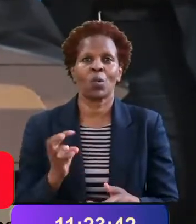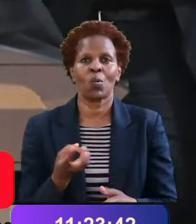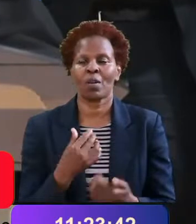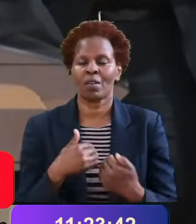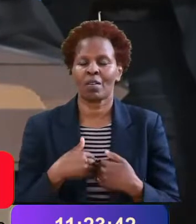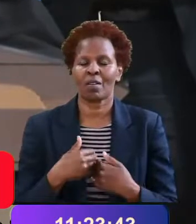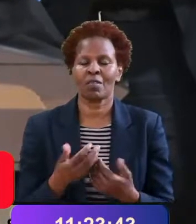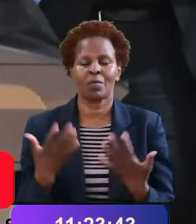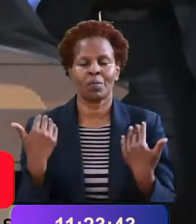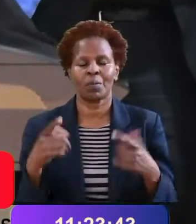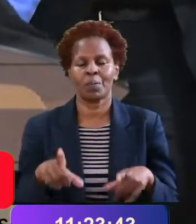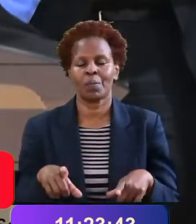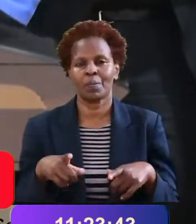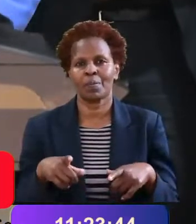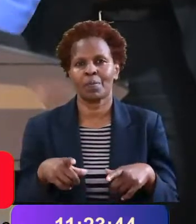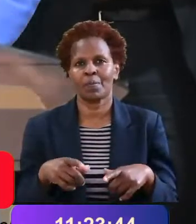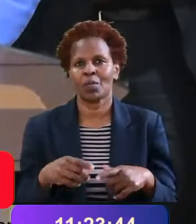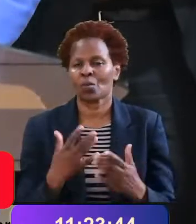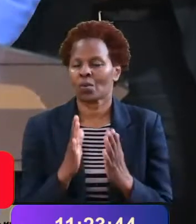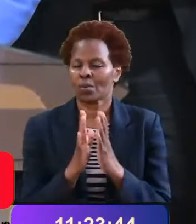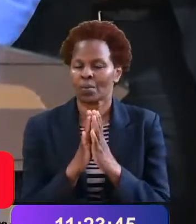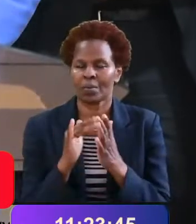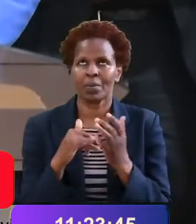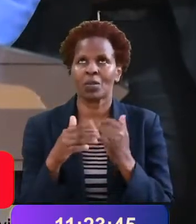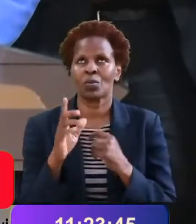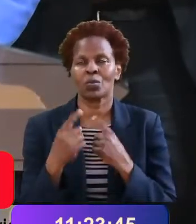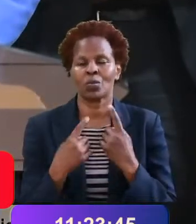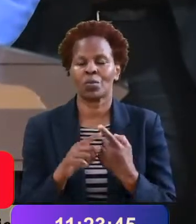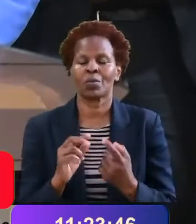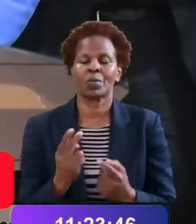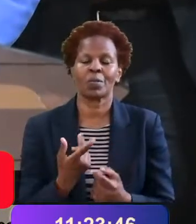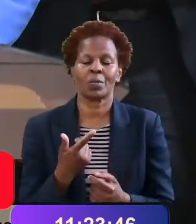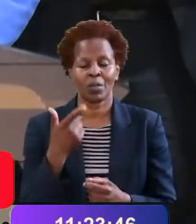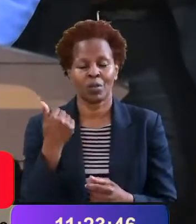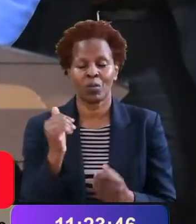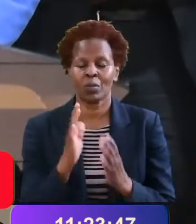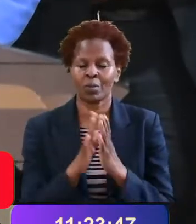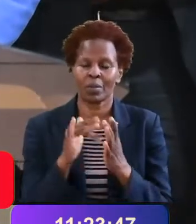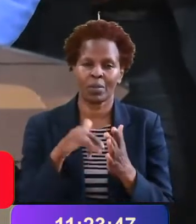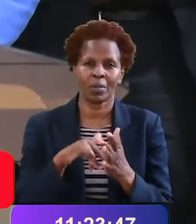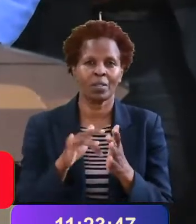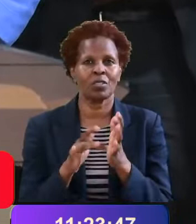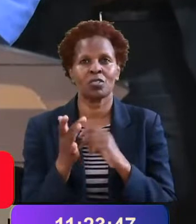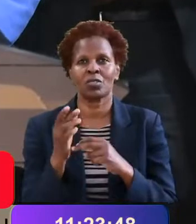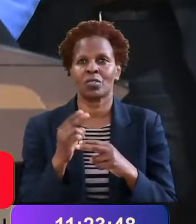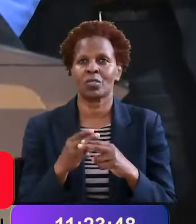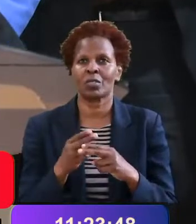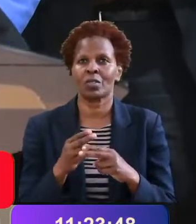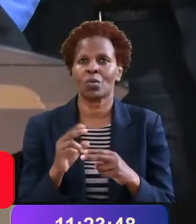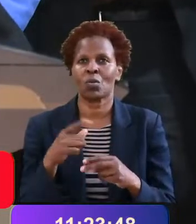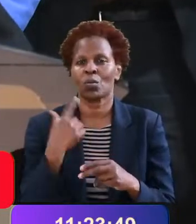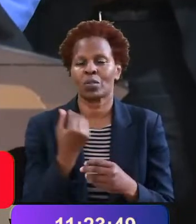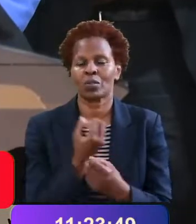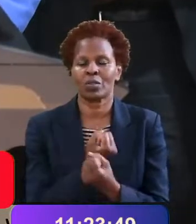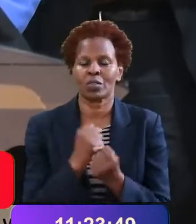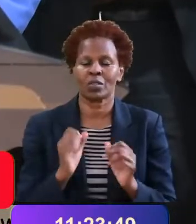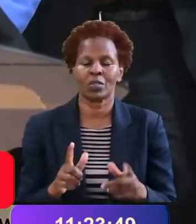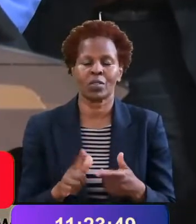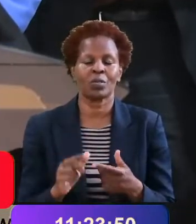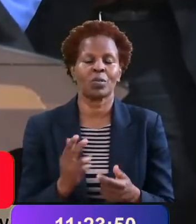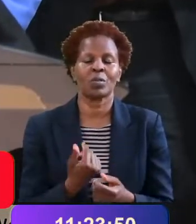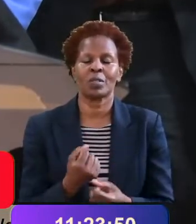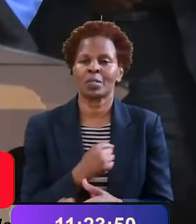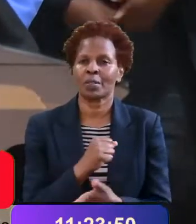uzima wa milele. Tunaomba Bwana ukanena nasi kwa sababu tuomba haya katika jina la Yesu Kristo aliye Bwana mkombozi wetu.